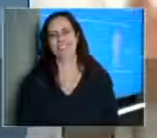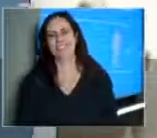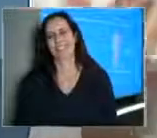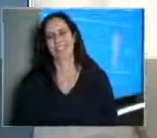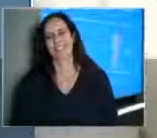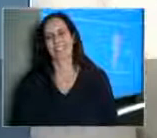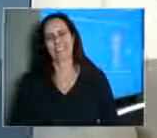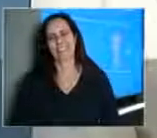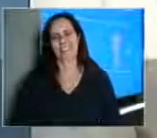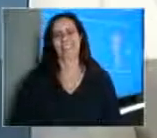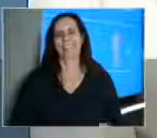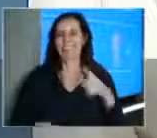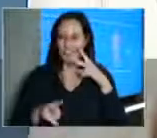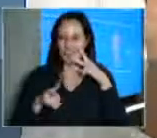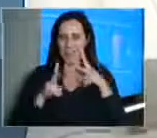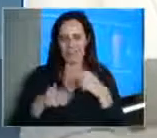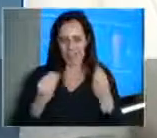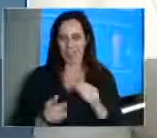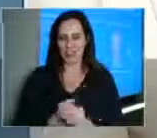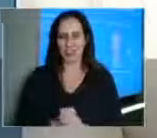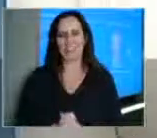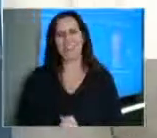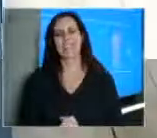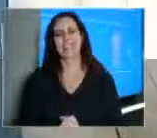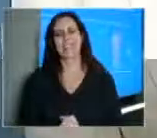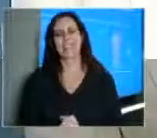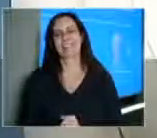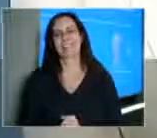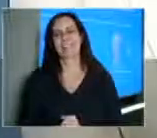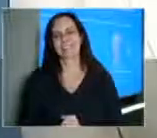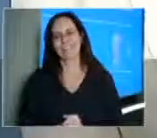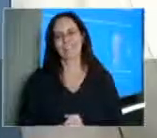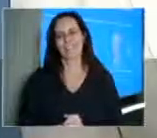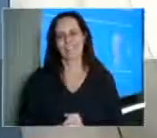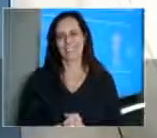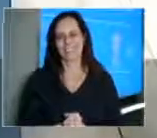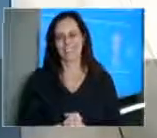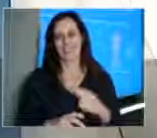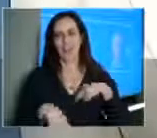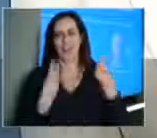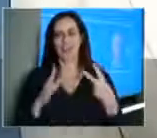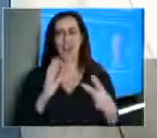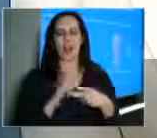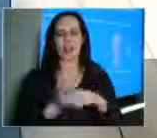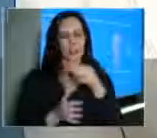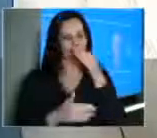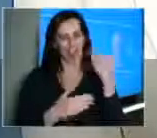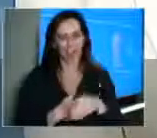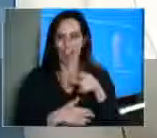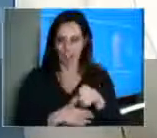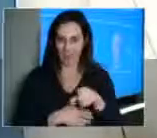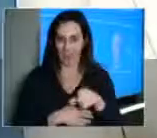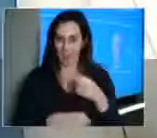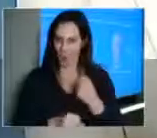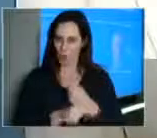טוב, אז האמת הומור זה ממש טוב, תה לנו ככה, אני חוזרת לעניין הפוליטי, שאלה אחרונה, אתם